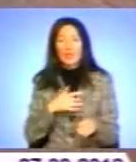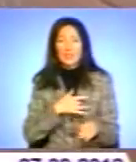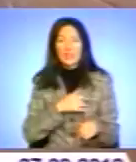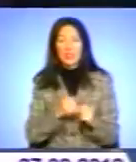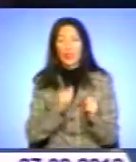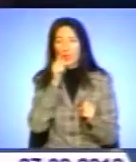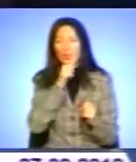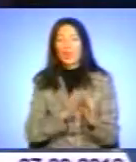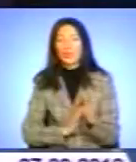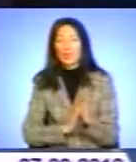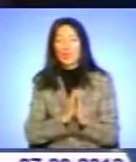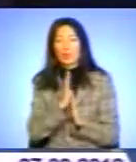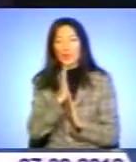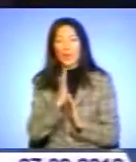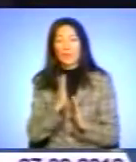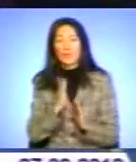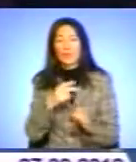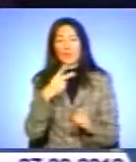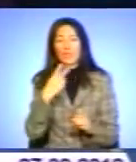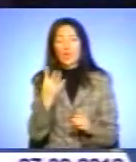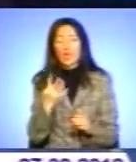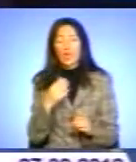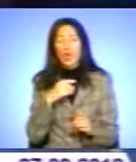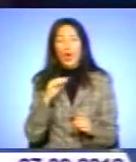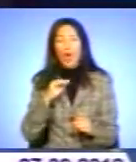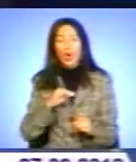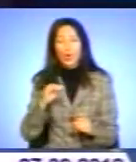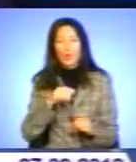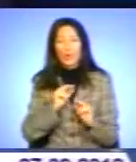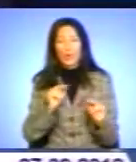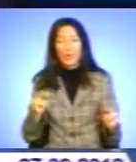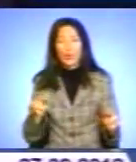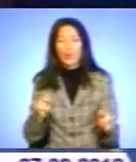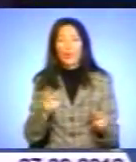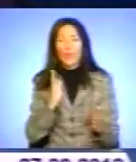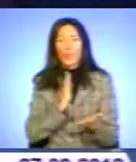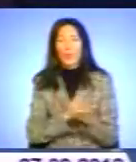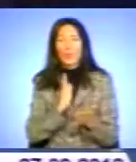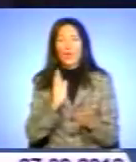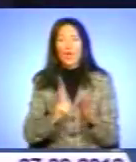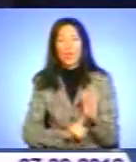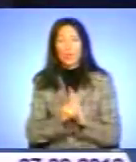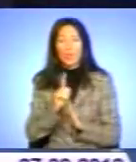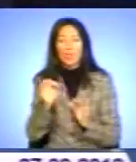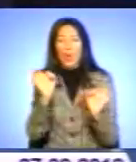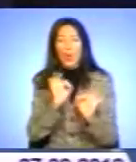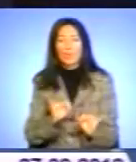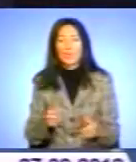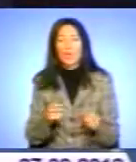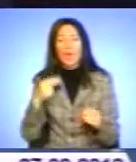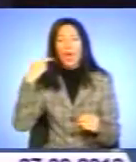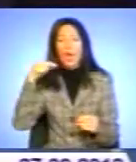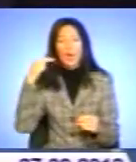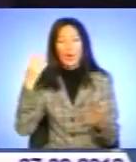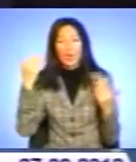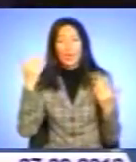зростає. 24 жовтня в учнів загальноосвітніх шкіл мали б розпочатися осінні канікули. Проте Міносвіти